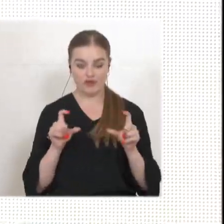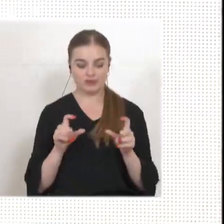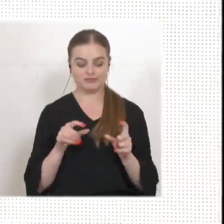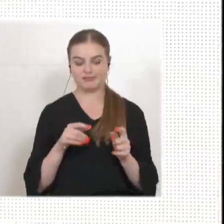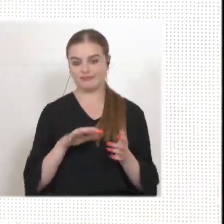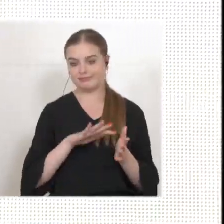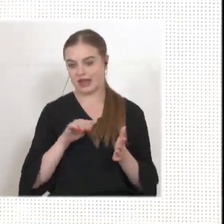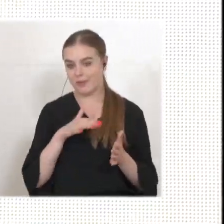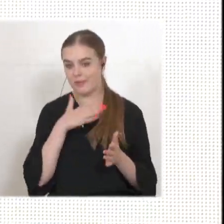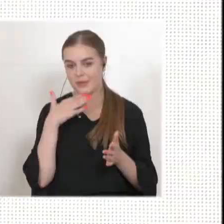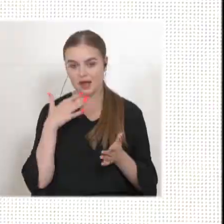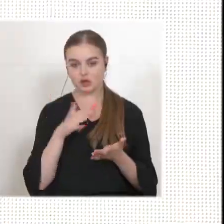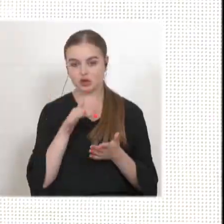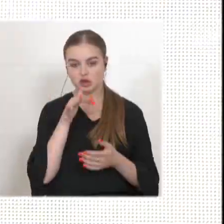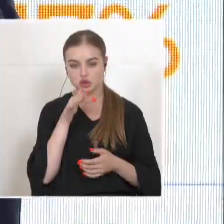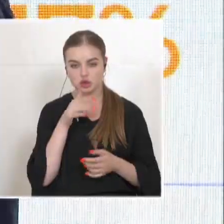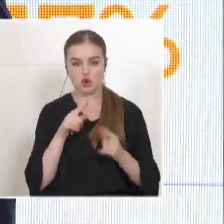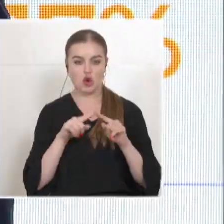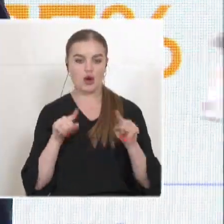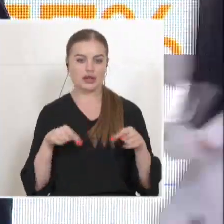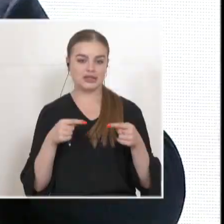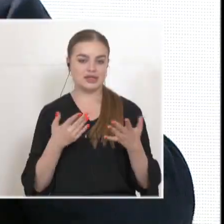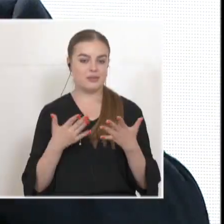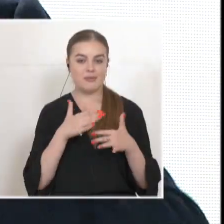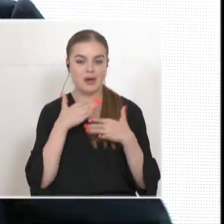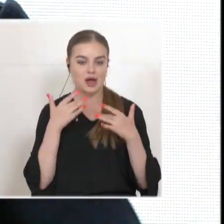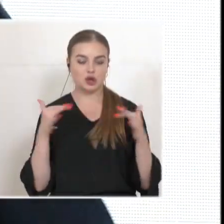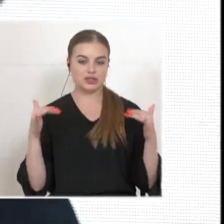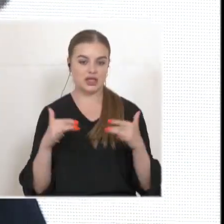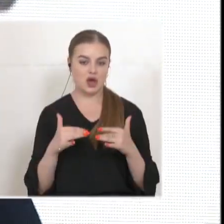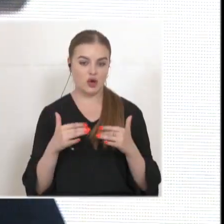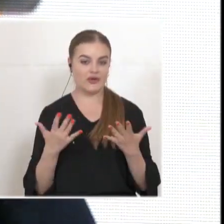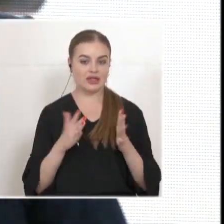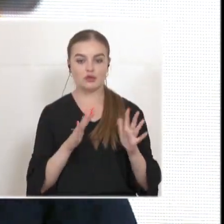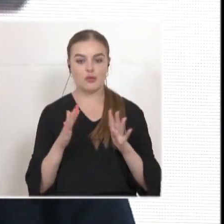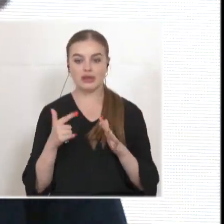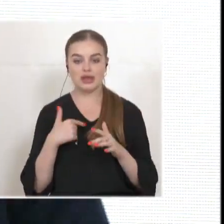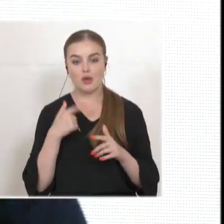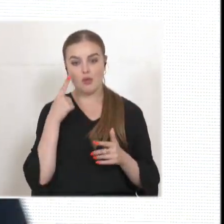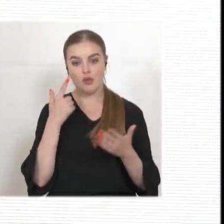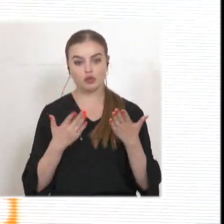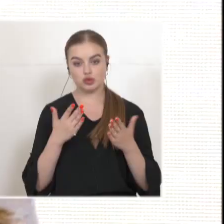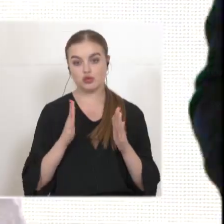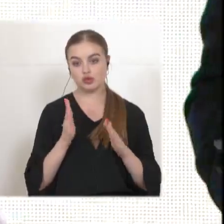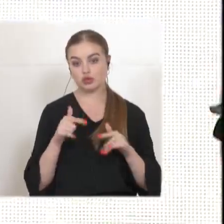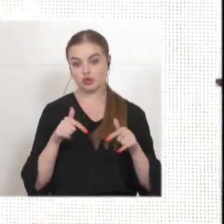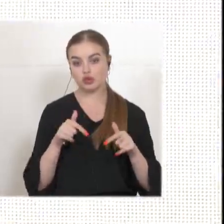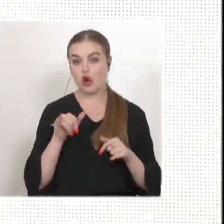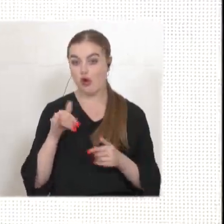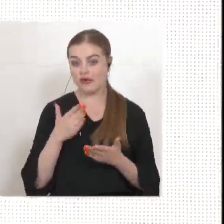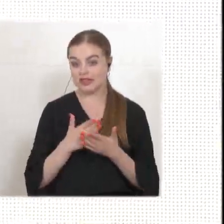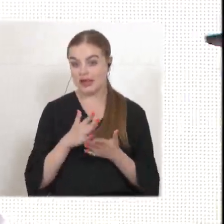організація різних заходів. В якийсь момент я, можливо, буду тут. А у вас є